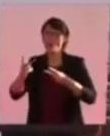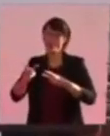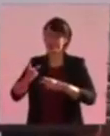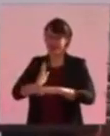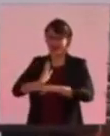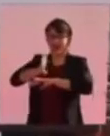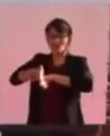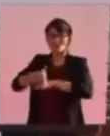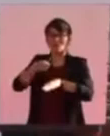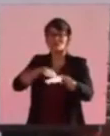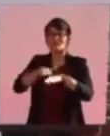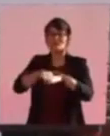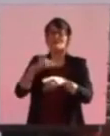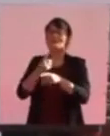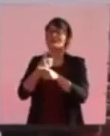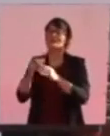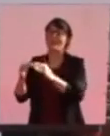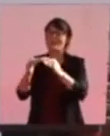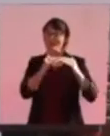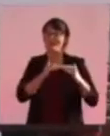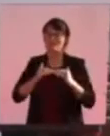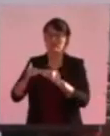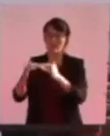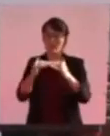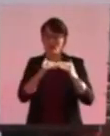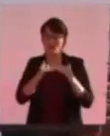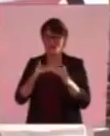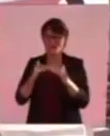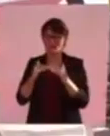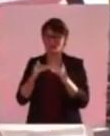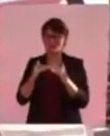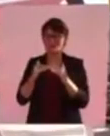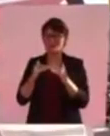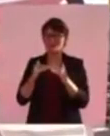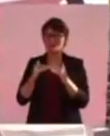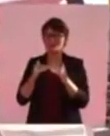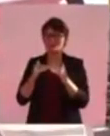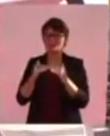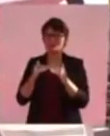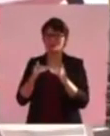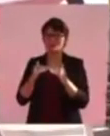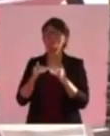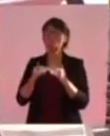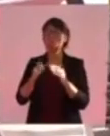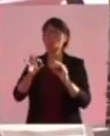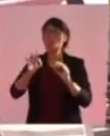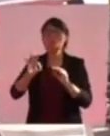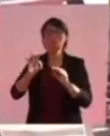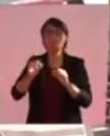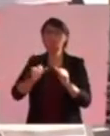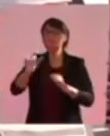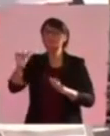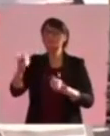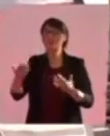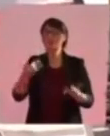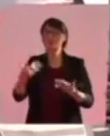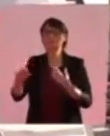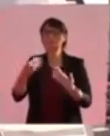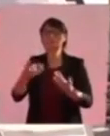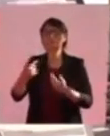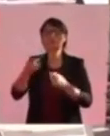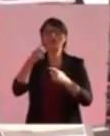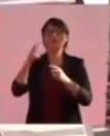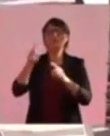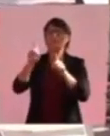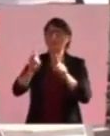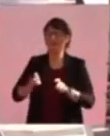sanitarie e nel l'esito degli interventi a partire dalla lesione agli screening oncologici infine